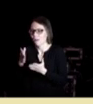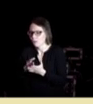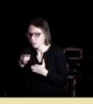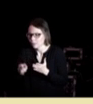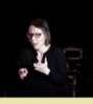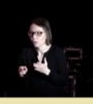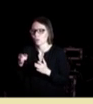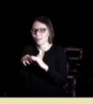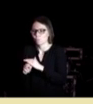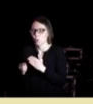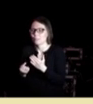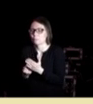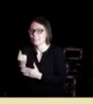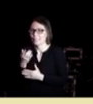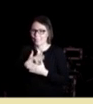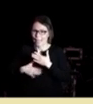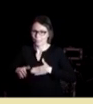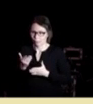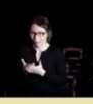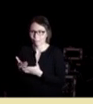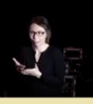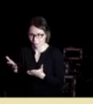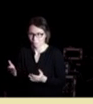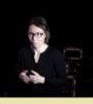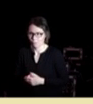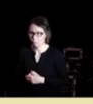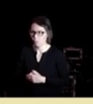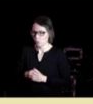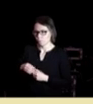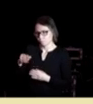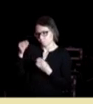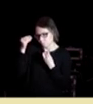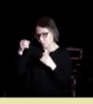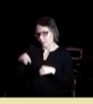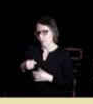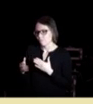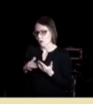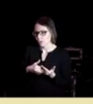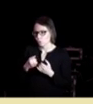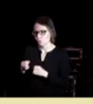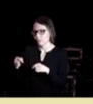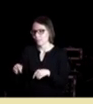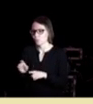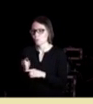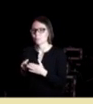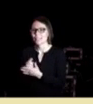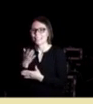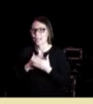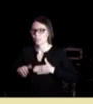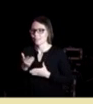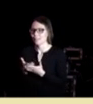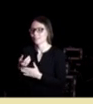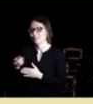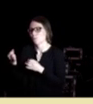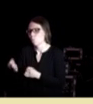er vi inne på spesialisthelsetjeneste, folkens. For å kunne dette faget og for å kunne utøve dette, så er det spesialisthelsetjenesten